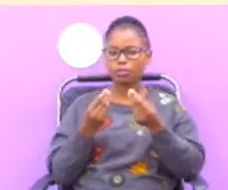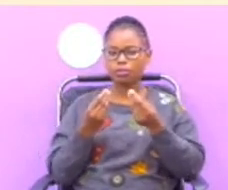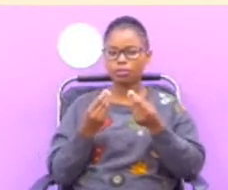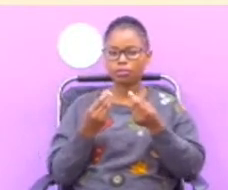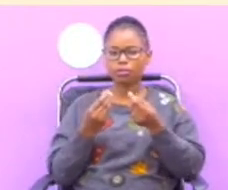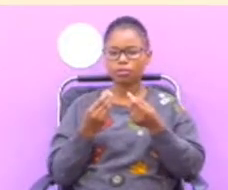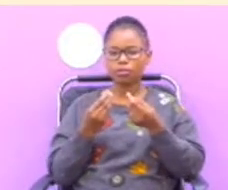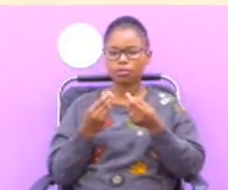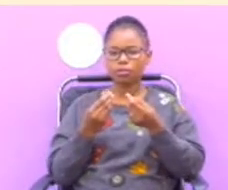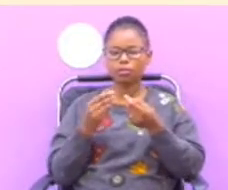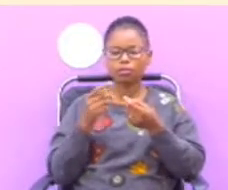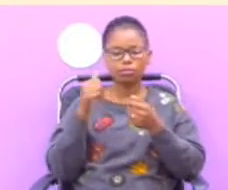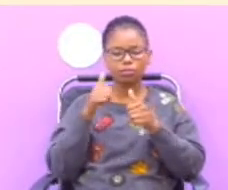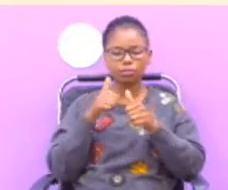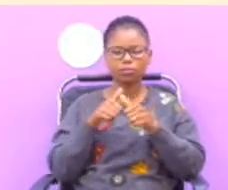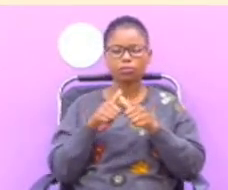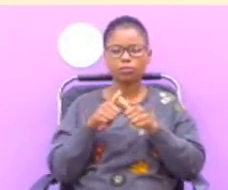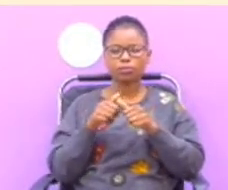kiruto isiri.